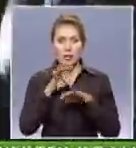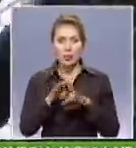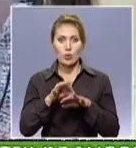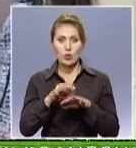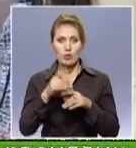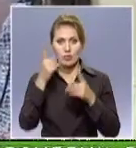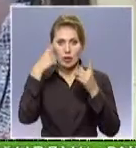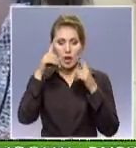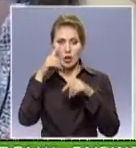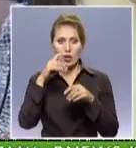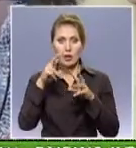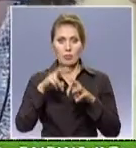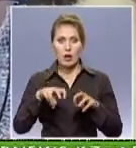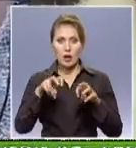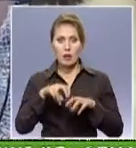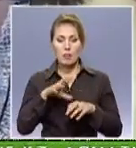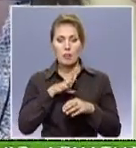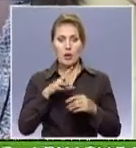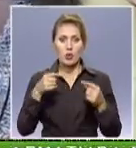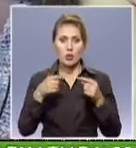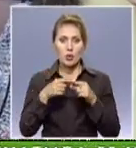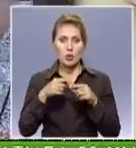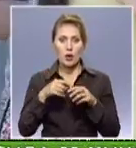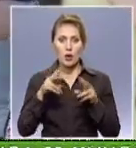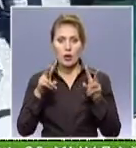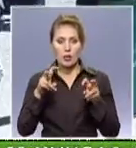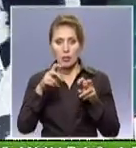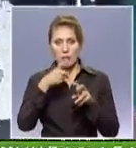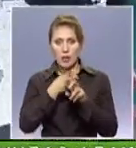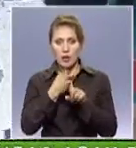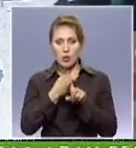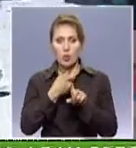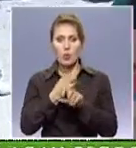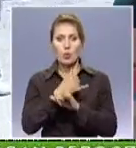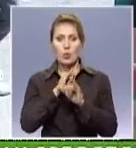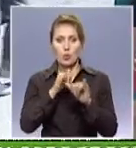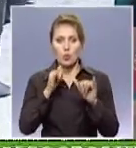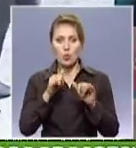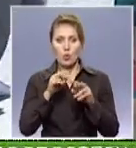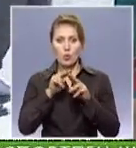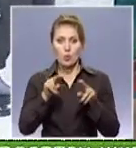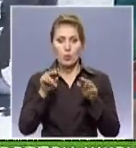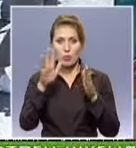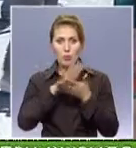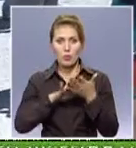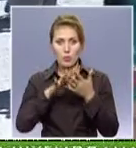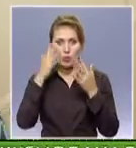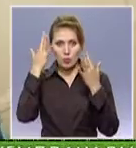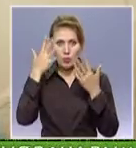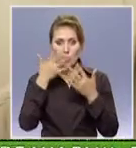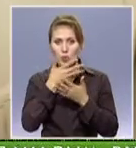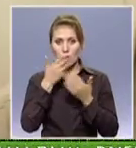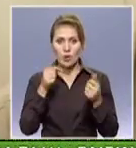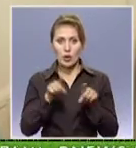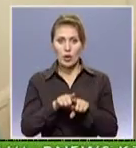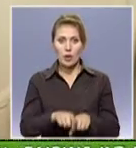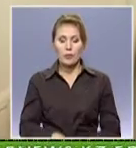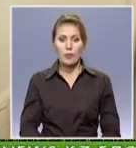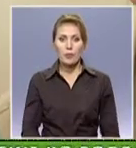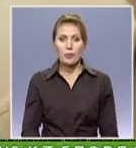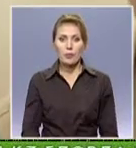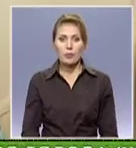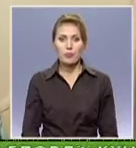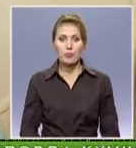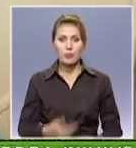жүргізілген филологиялық сараптамада мәтін мазмұнынан фашизмді насихаттайтын ешқандай мағлұмат таппаған. Мынау